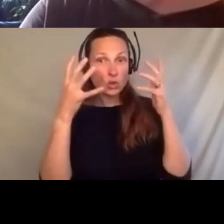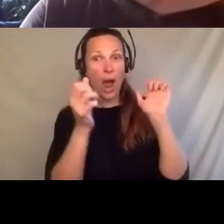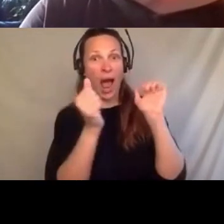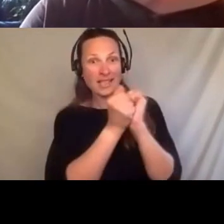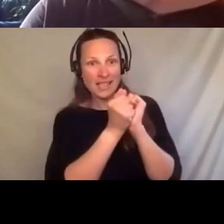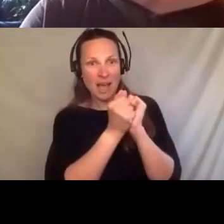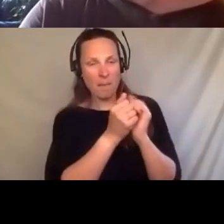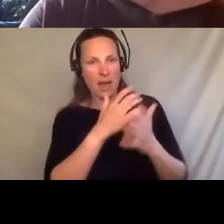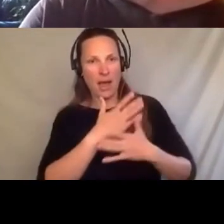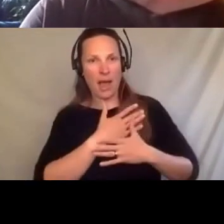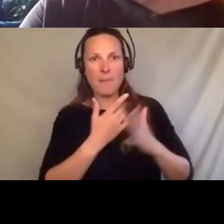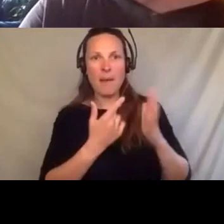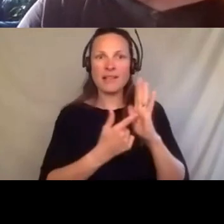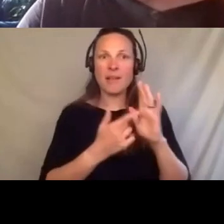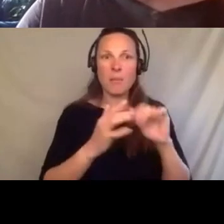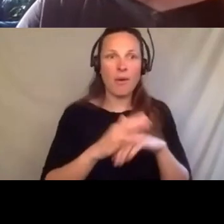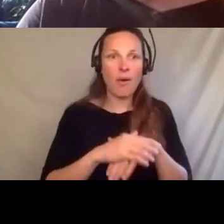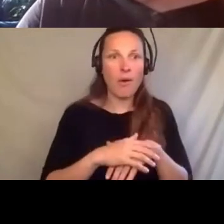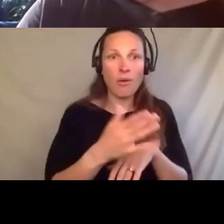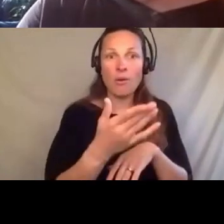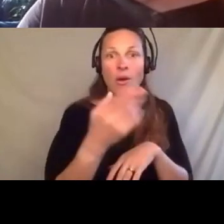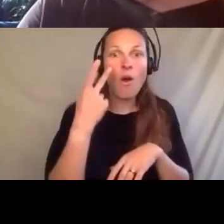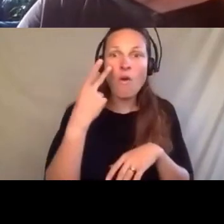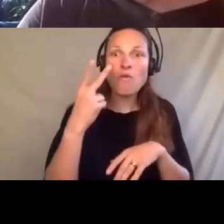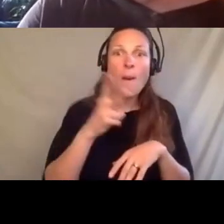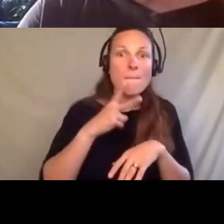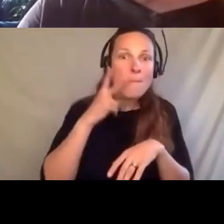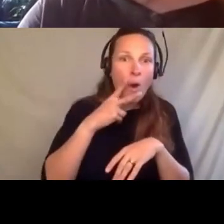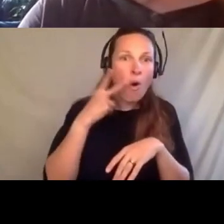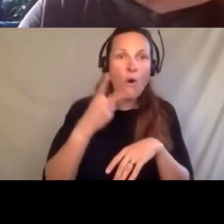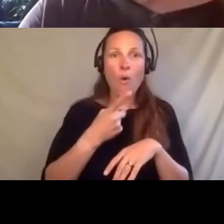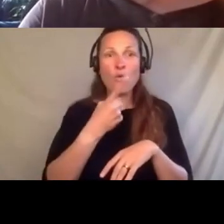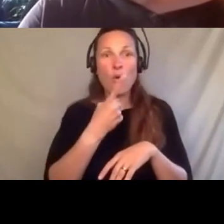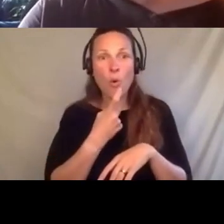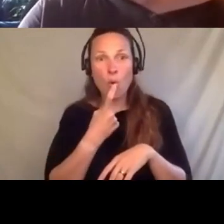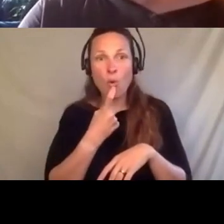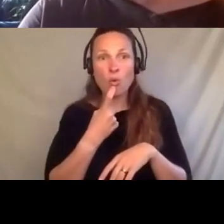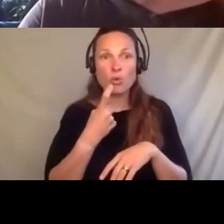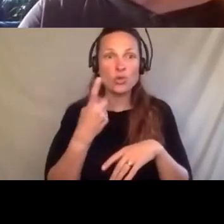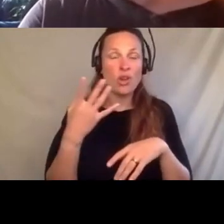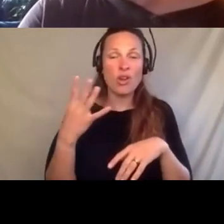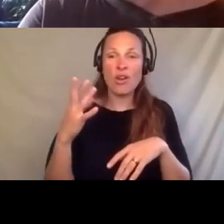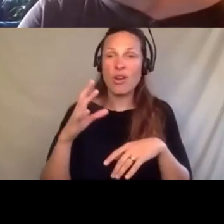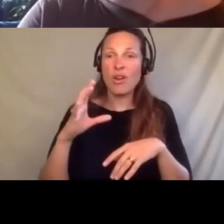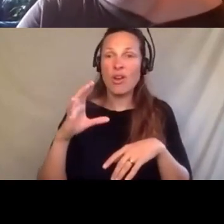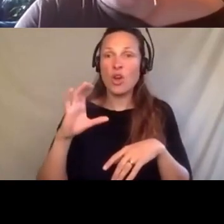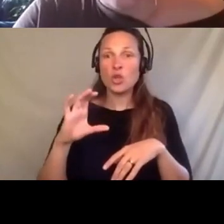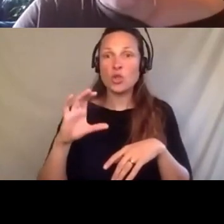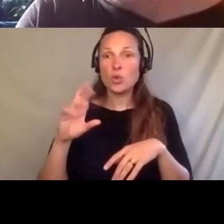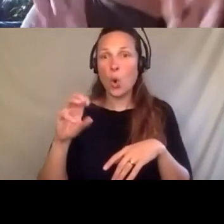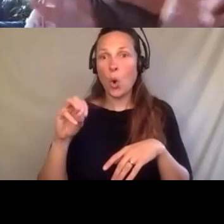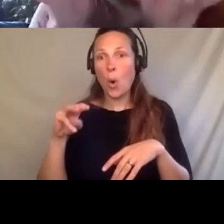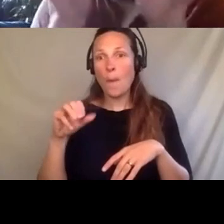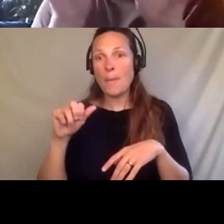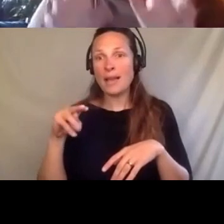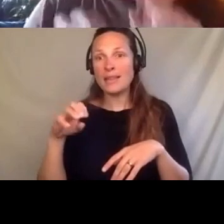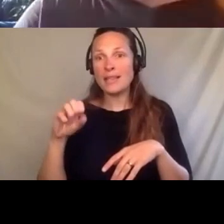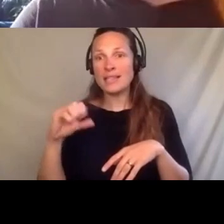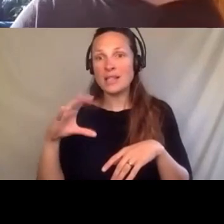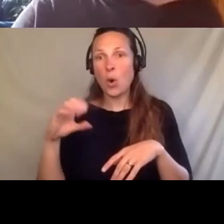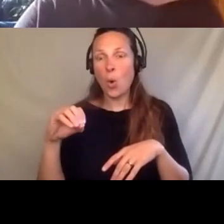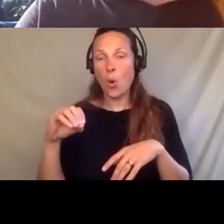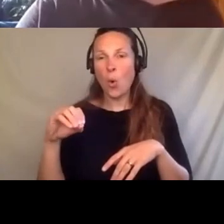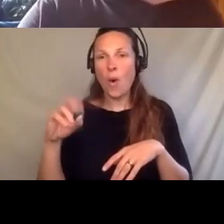voit ici les choux mauves, choux rouges, choux de romanesco, qui est comme vert avec des pics,